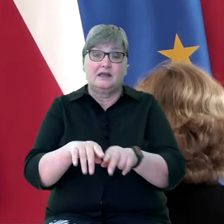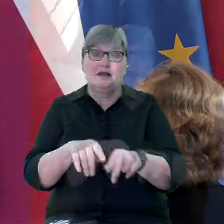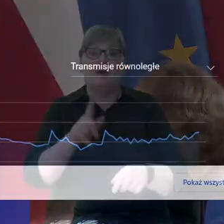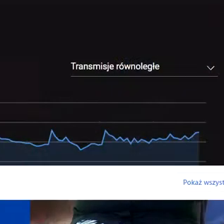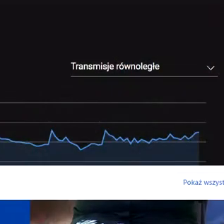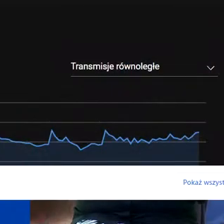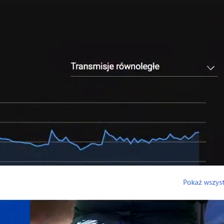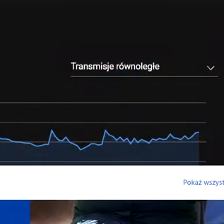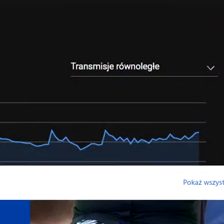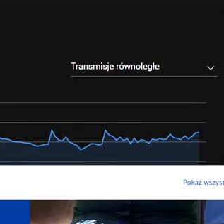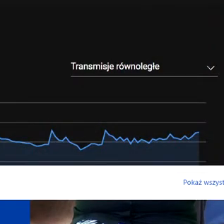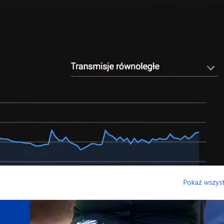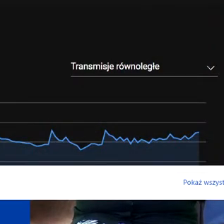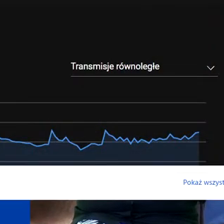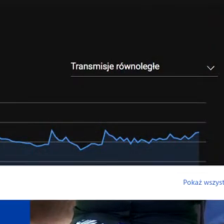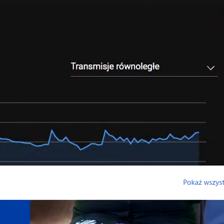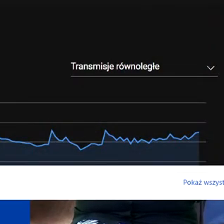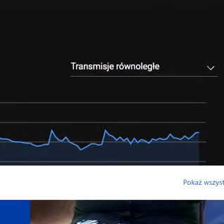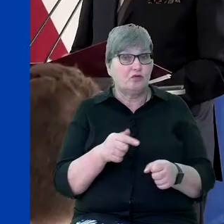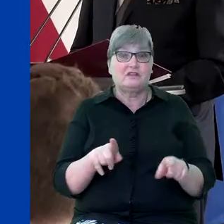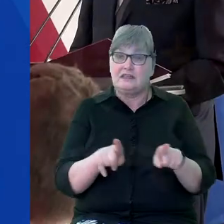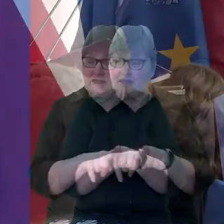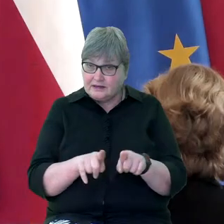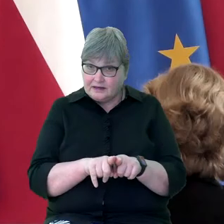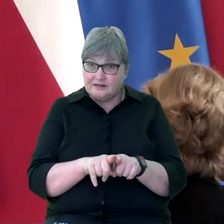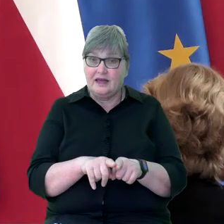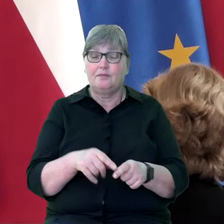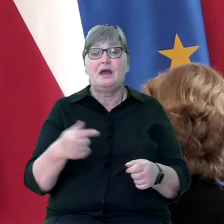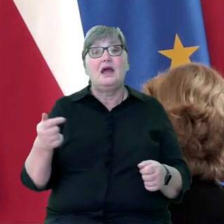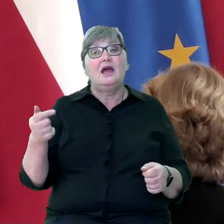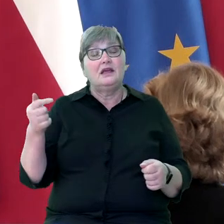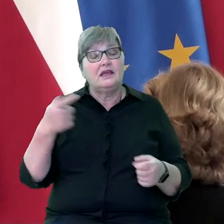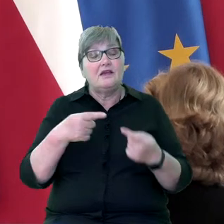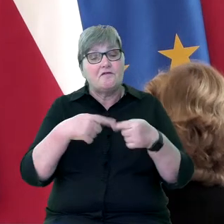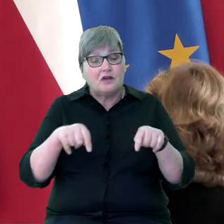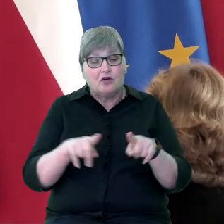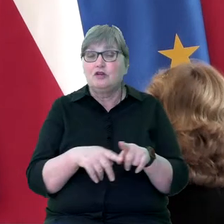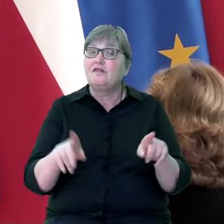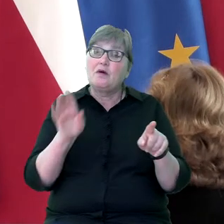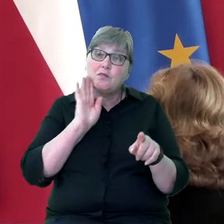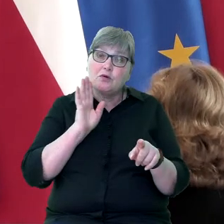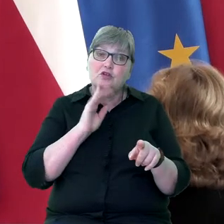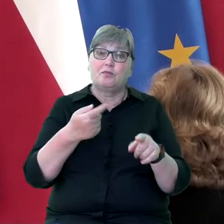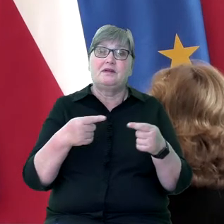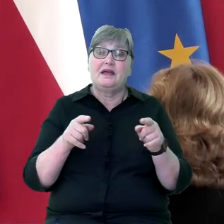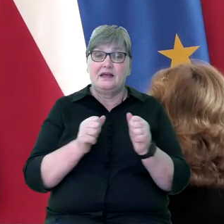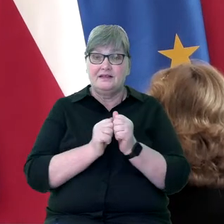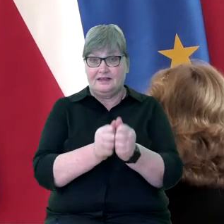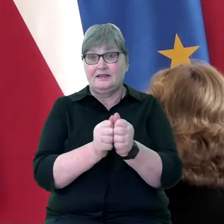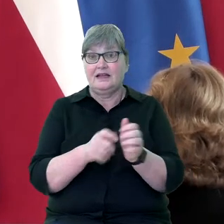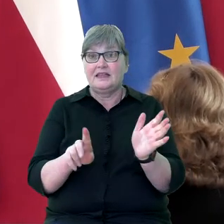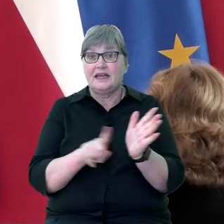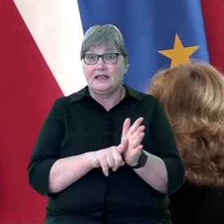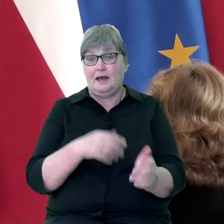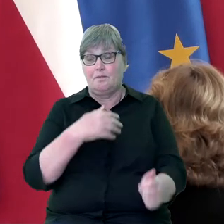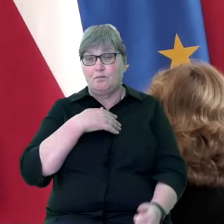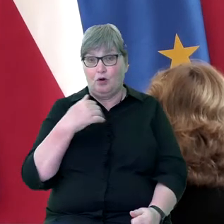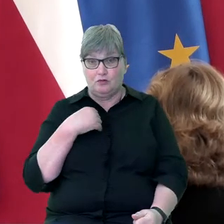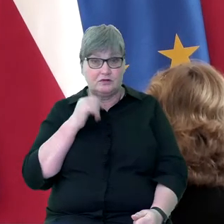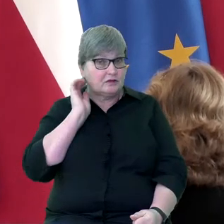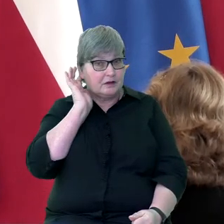obowiązkom wobec państwa i realizującym zadania na rzecz państwa. Twórcy ustawy niejednokrotnie